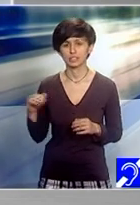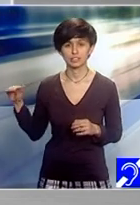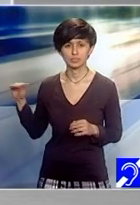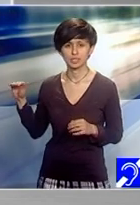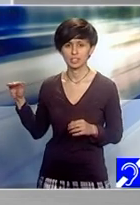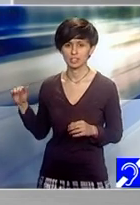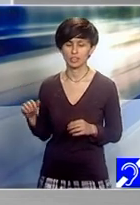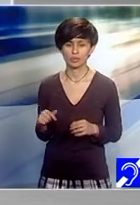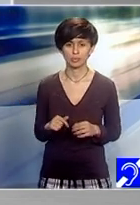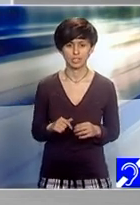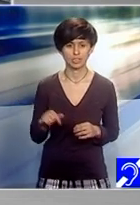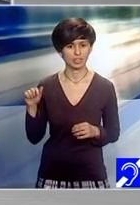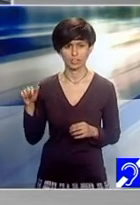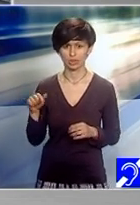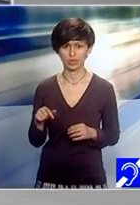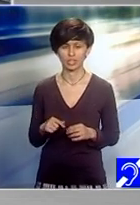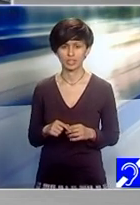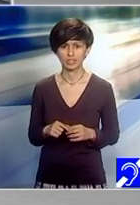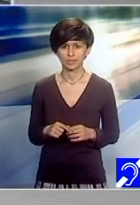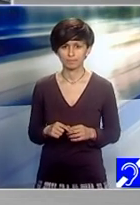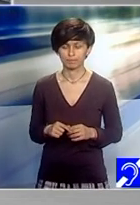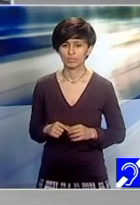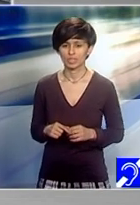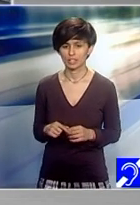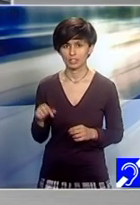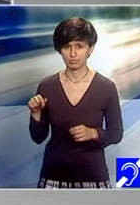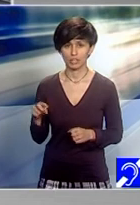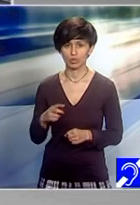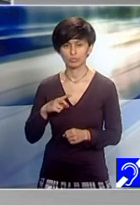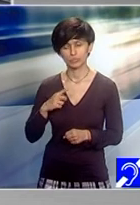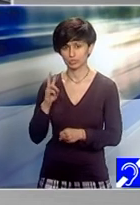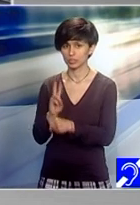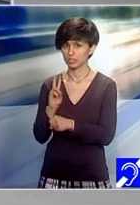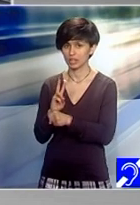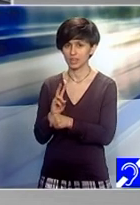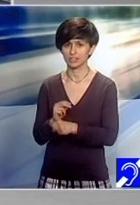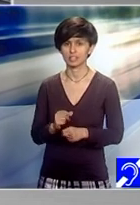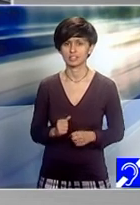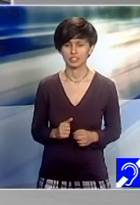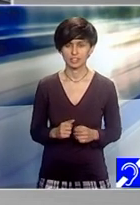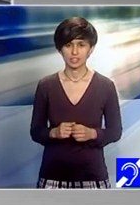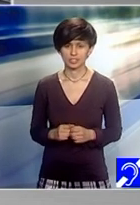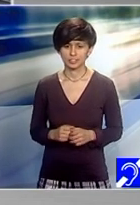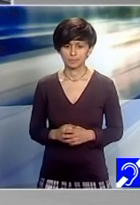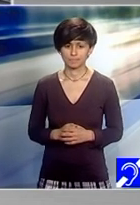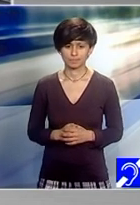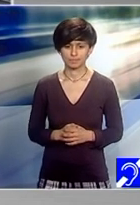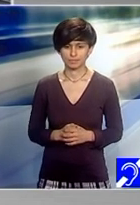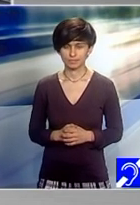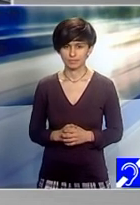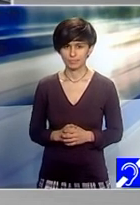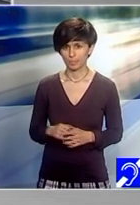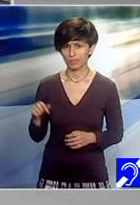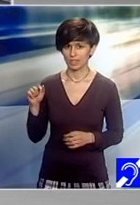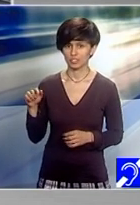mei, copii care la ore de multe ori nu se puteau concentra și nu erau atenți. Acum a tras de 3 ori cu arcul și după aia era atât de atent și focusat. Mi-am seama că